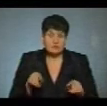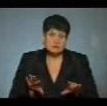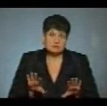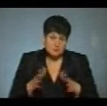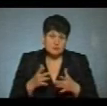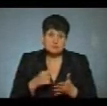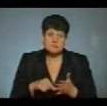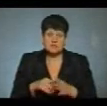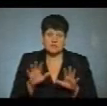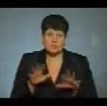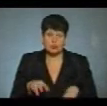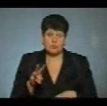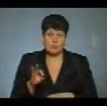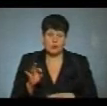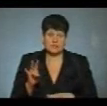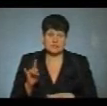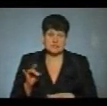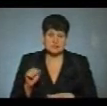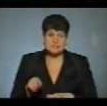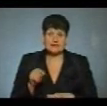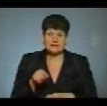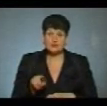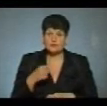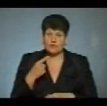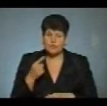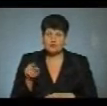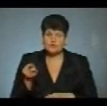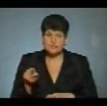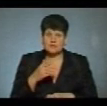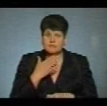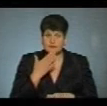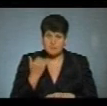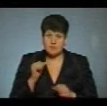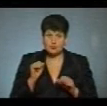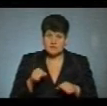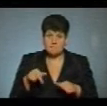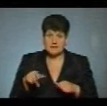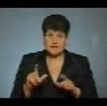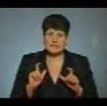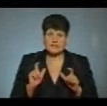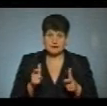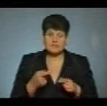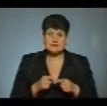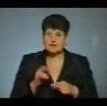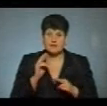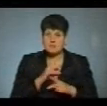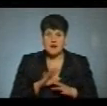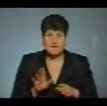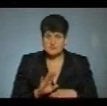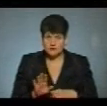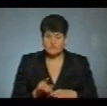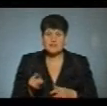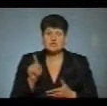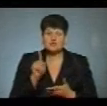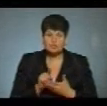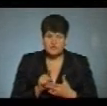головою Монастириськ. Але те, що він говорить, що він не має можливості піти на карантин, це неправильно. Тому що він